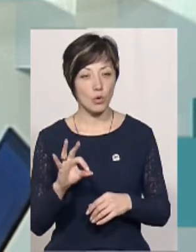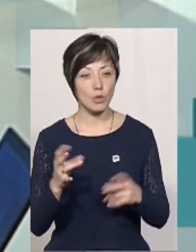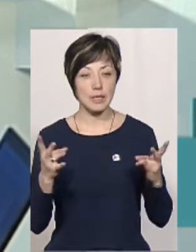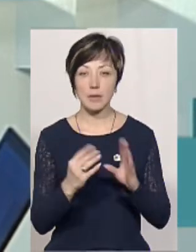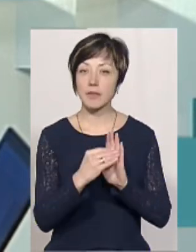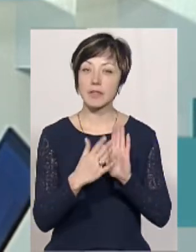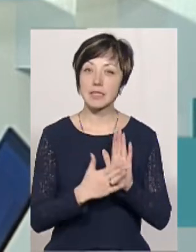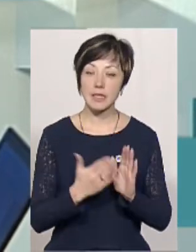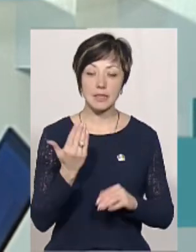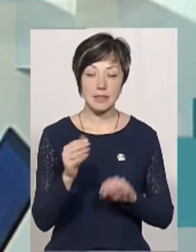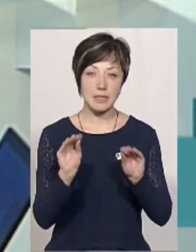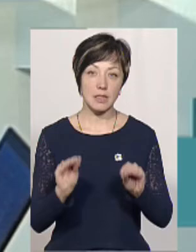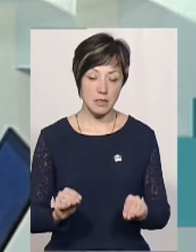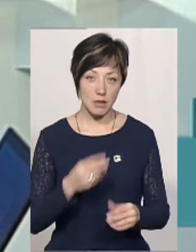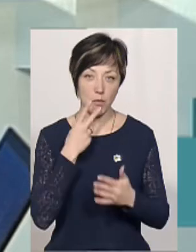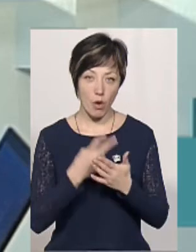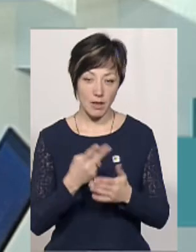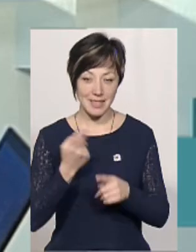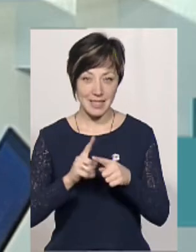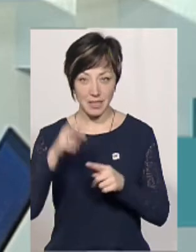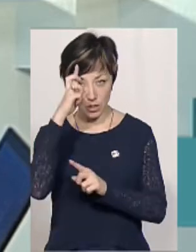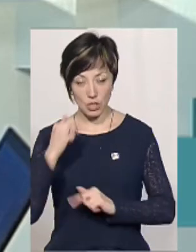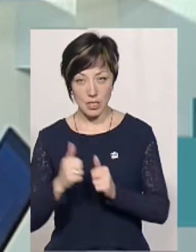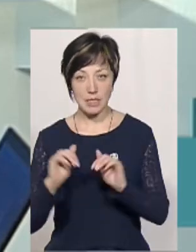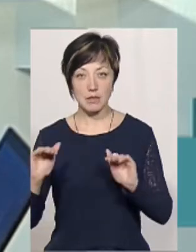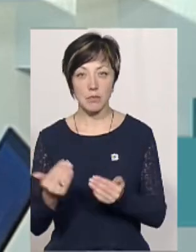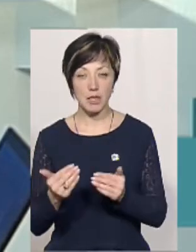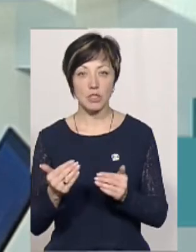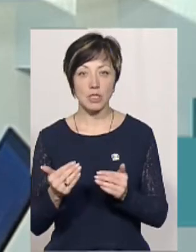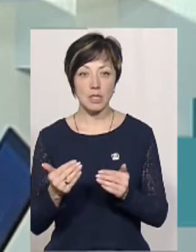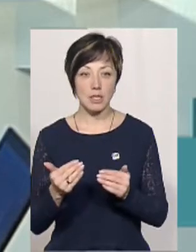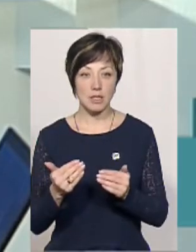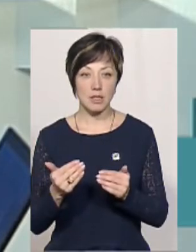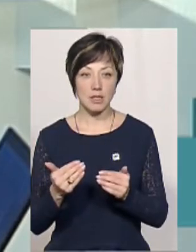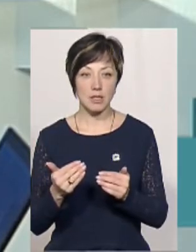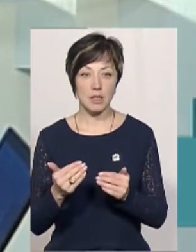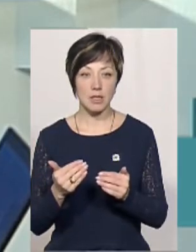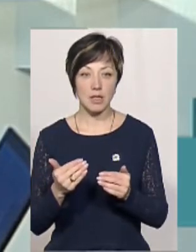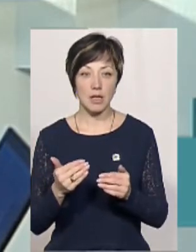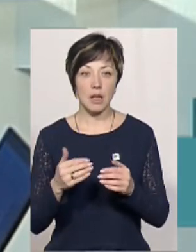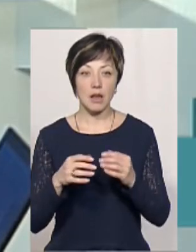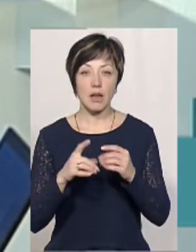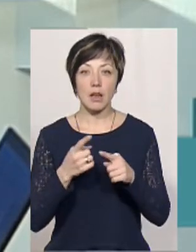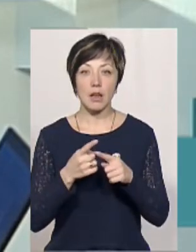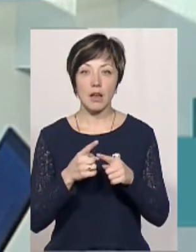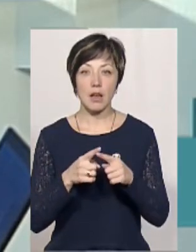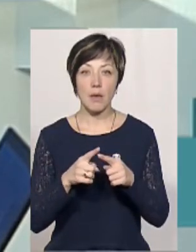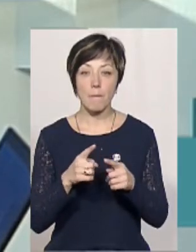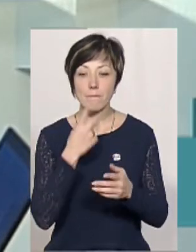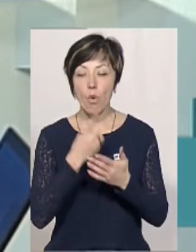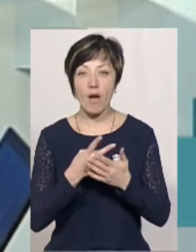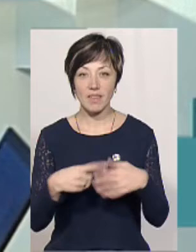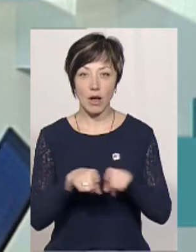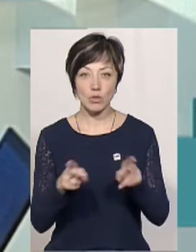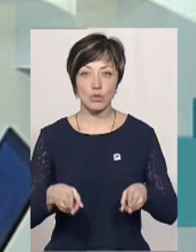слід вказати, що їхня статистика показує, що зменшилась латентність такого злочину, як зґвалтування. Тобто воно